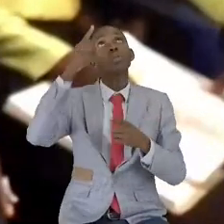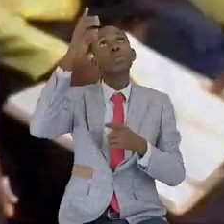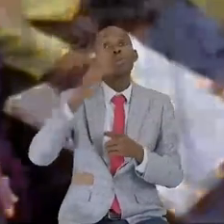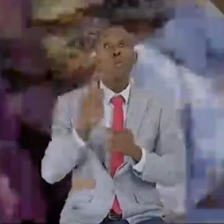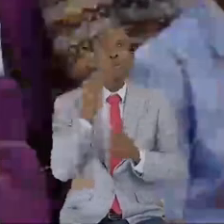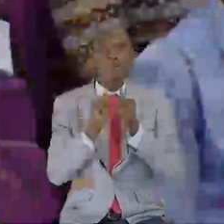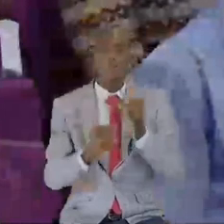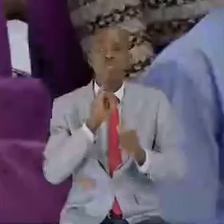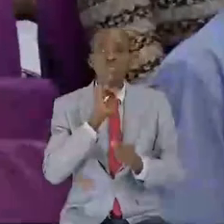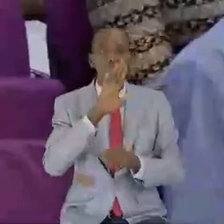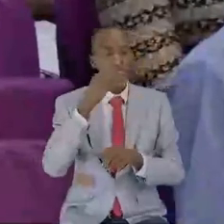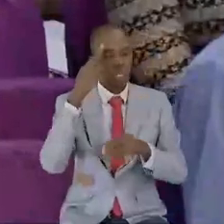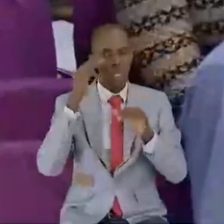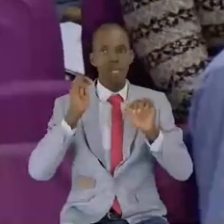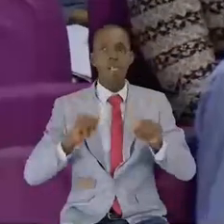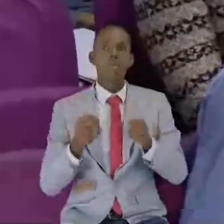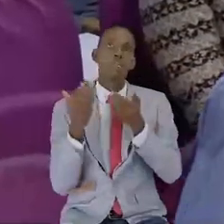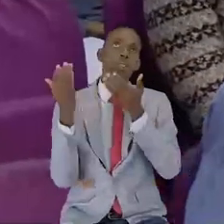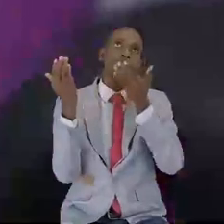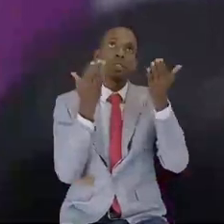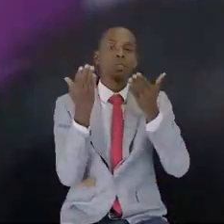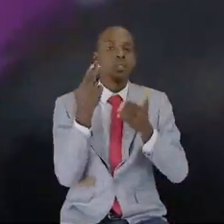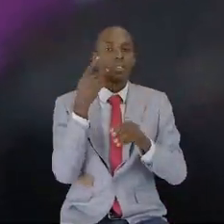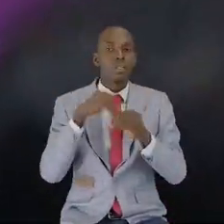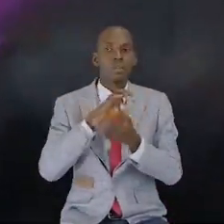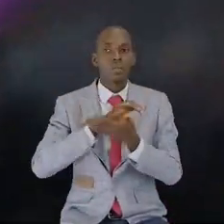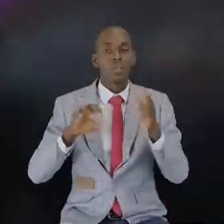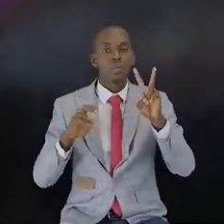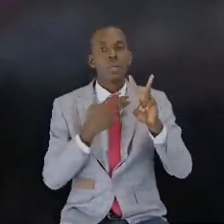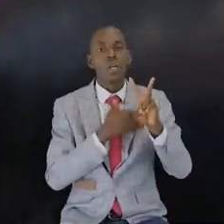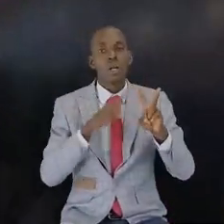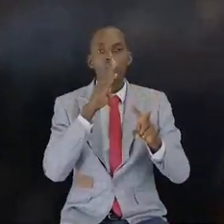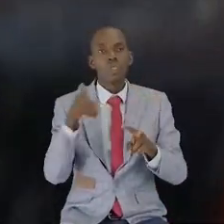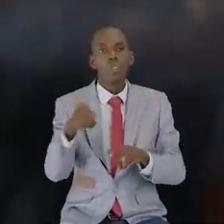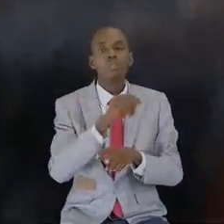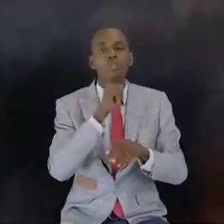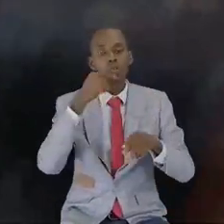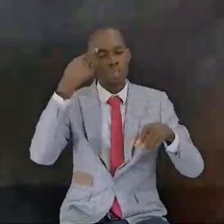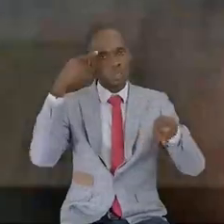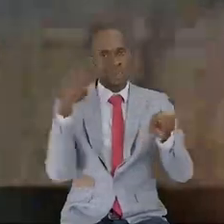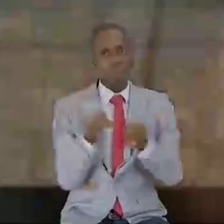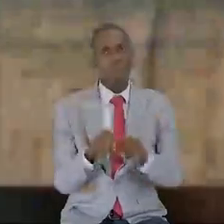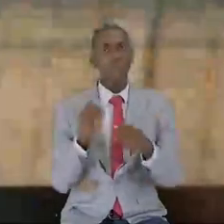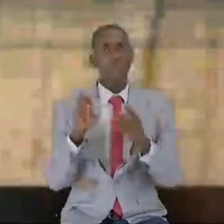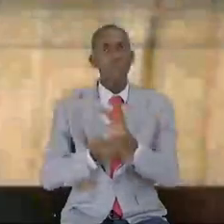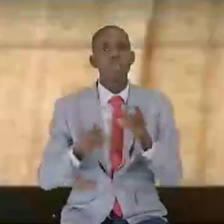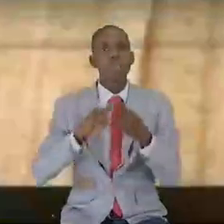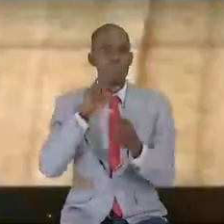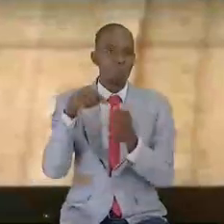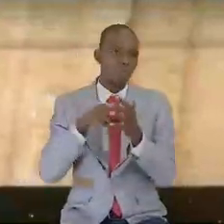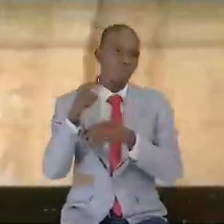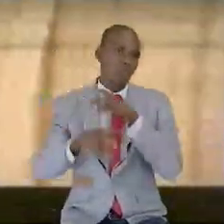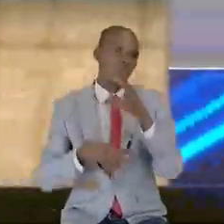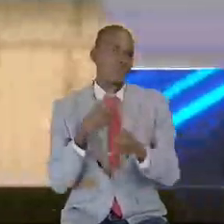part un culte raisonnable. Verset 2, il dit, ne vous conformez pas au siècle présent,